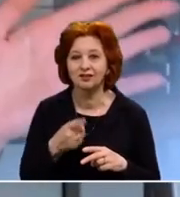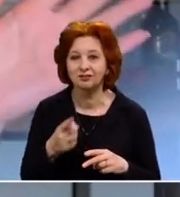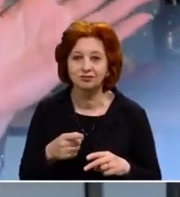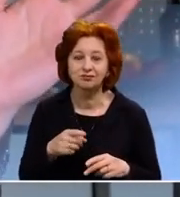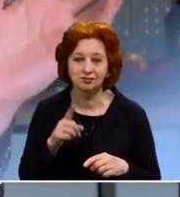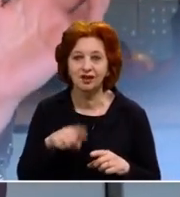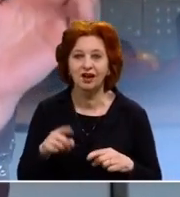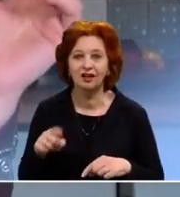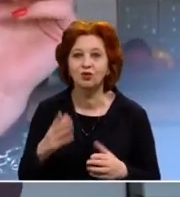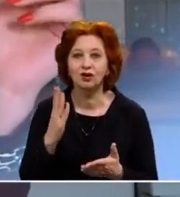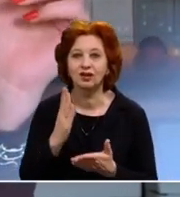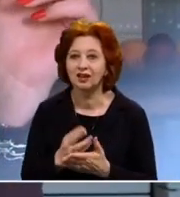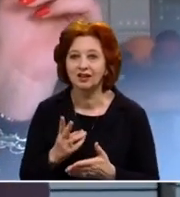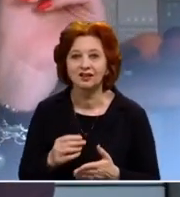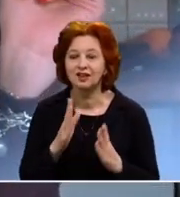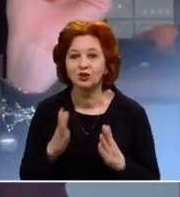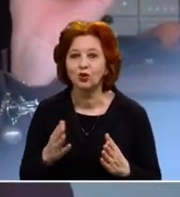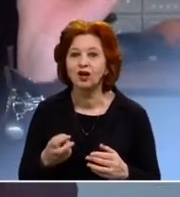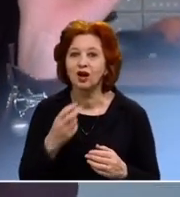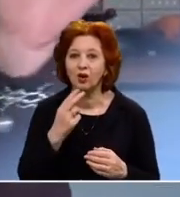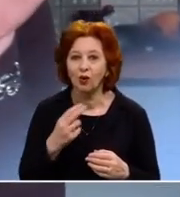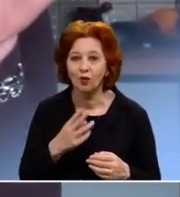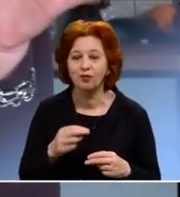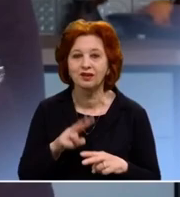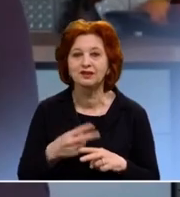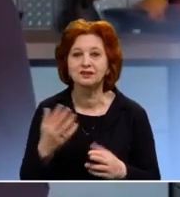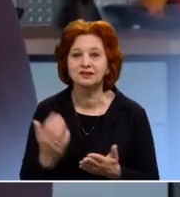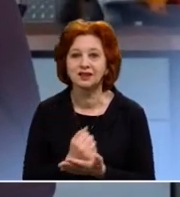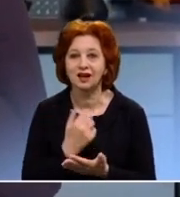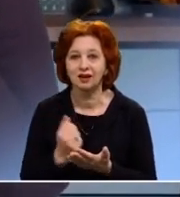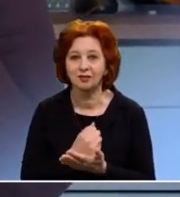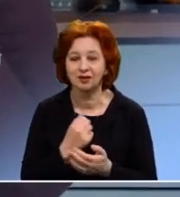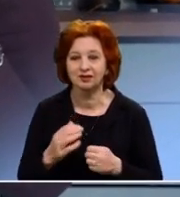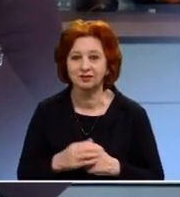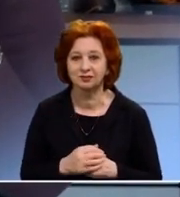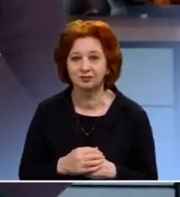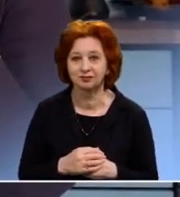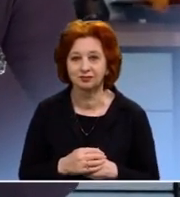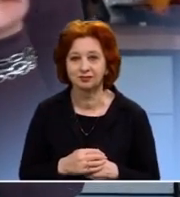Валентины Шкандыбина, для которого свист – это не только хобби, но и заработок.